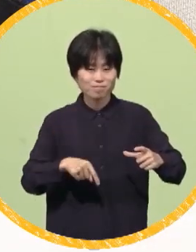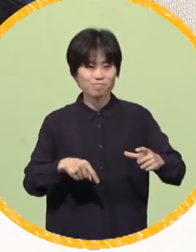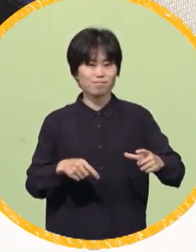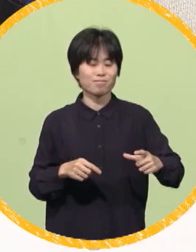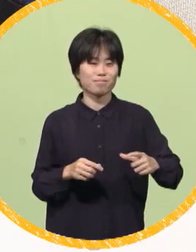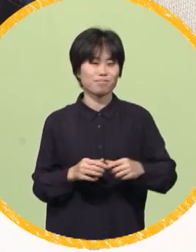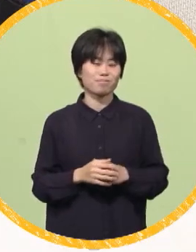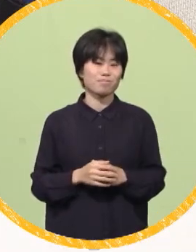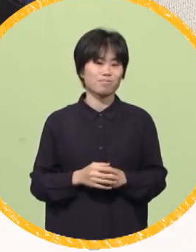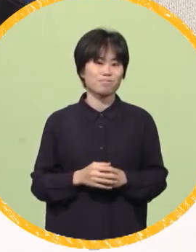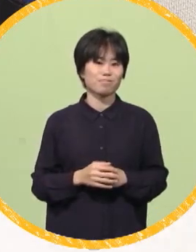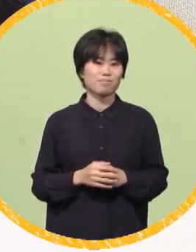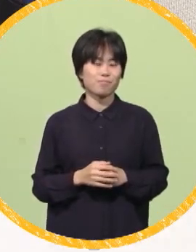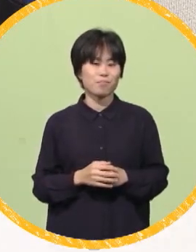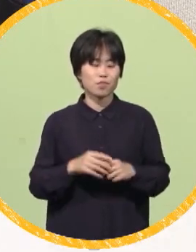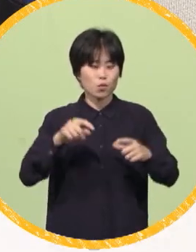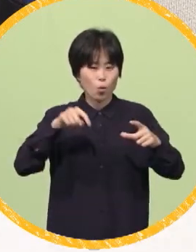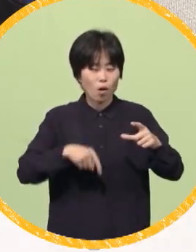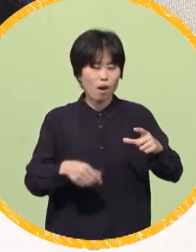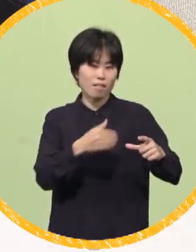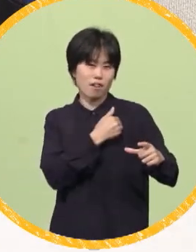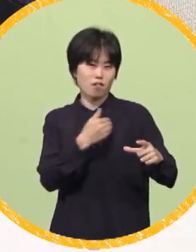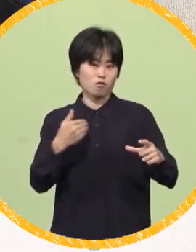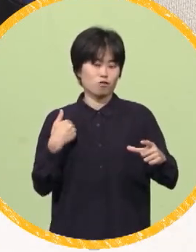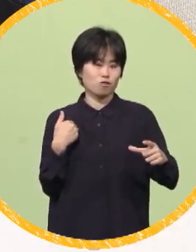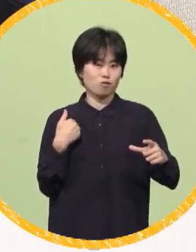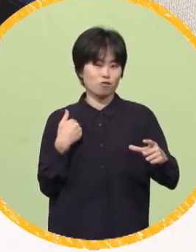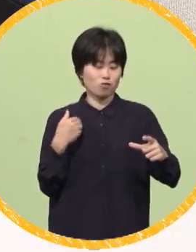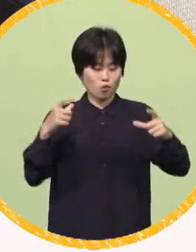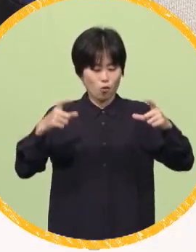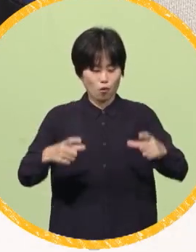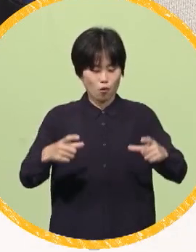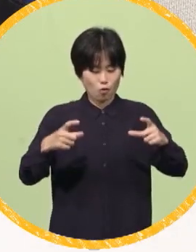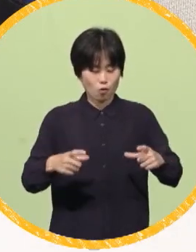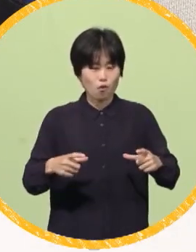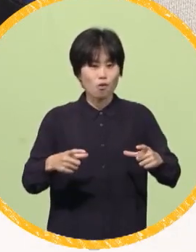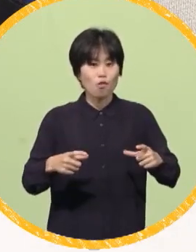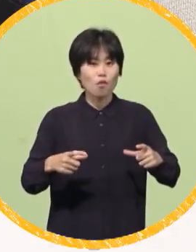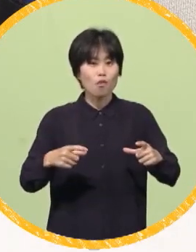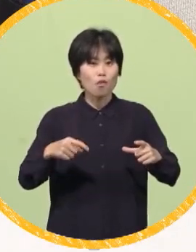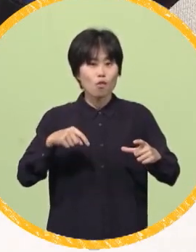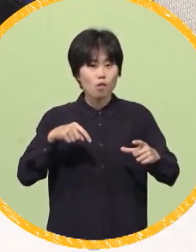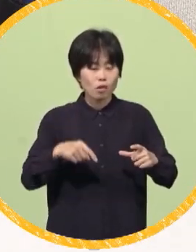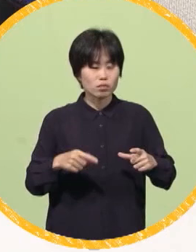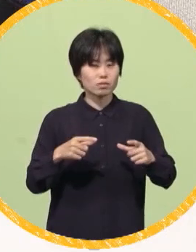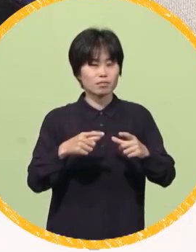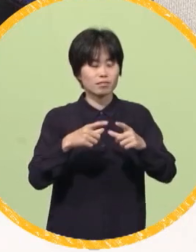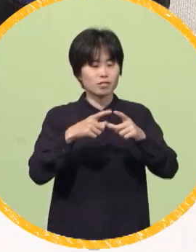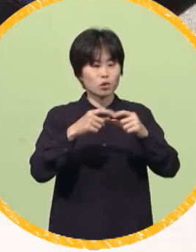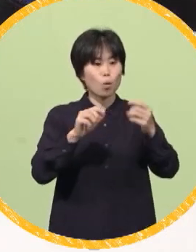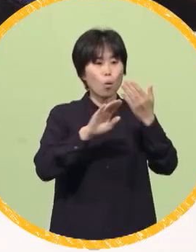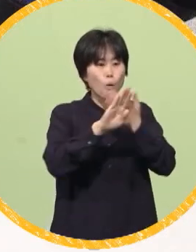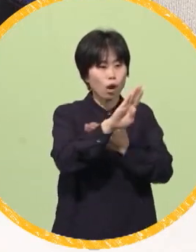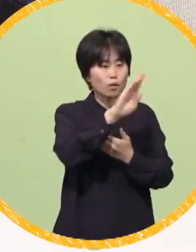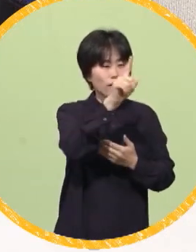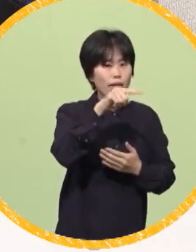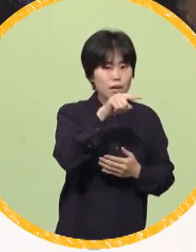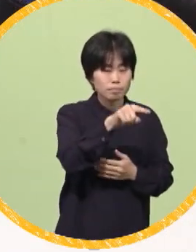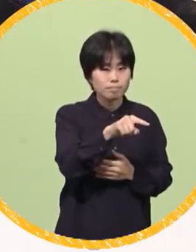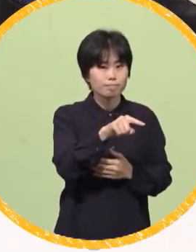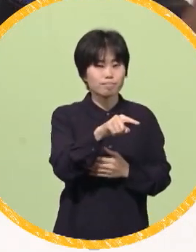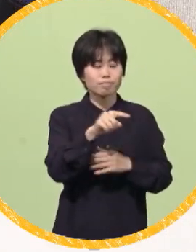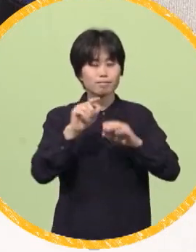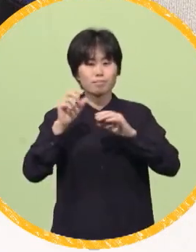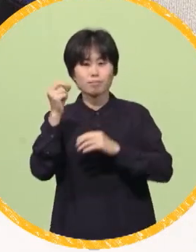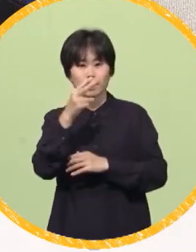ぐらいな、うん、ここだったらいけるだろうっていうね、このサイズの中からむしろ日本の他の都道府県やあるいは